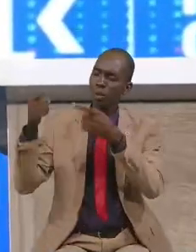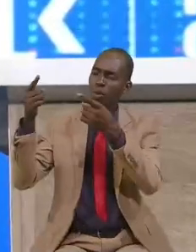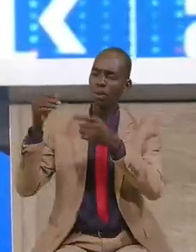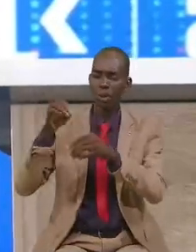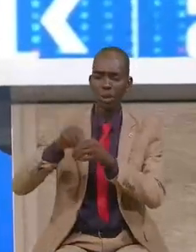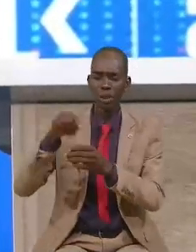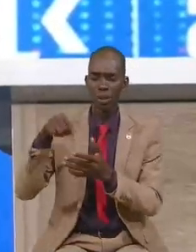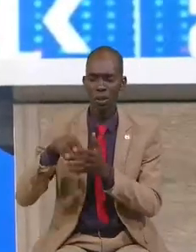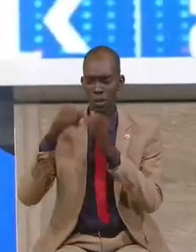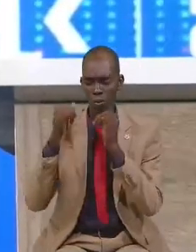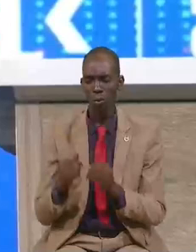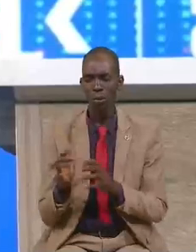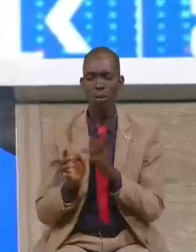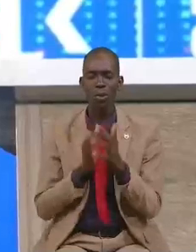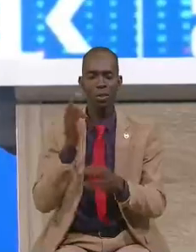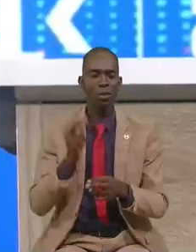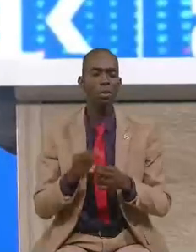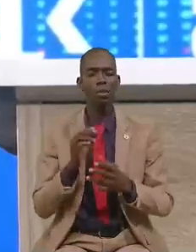cette force.